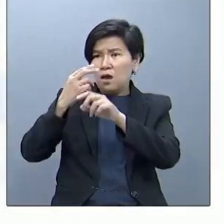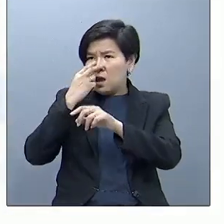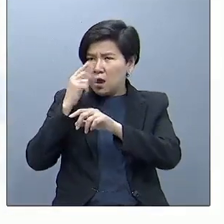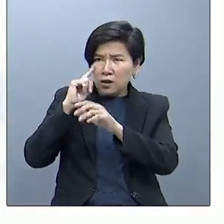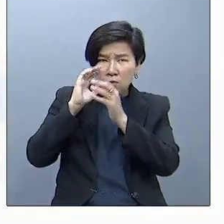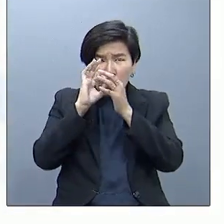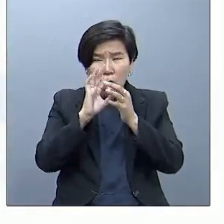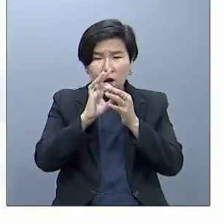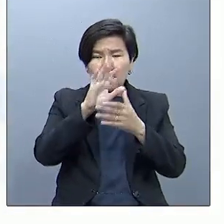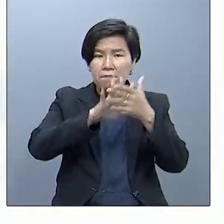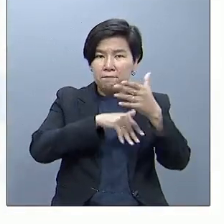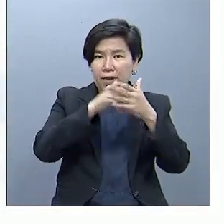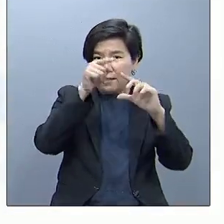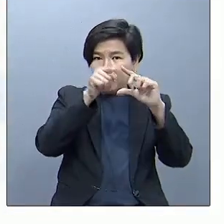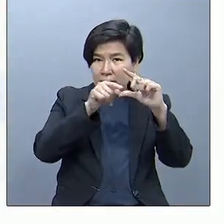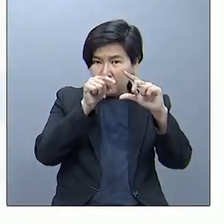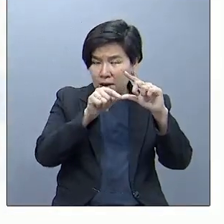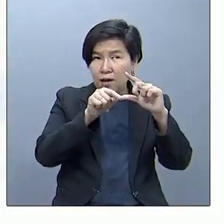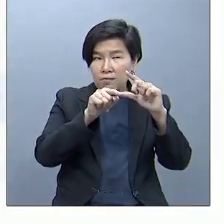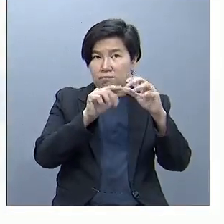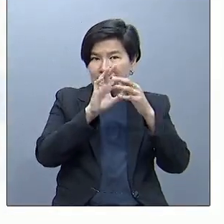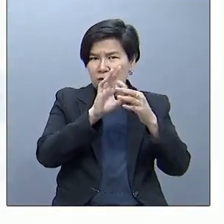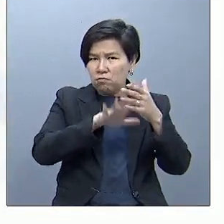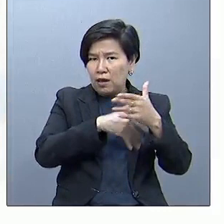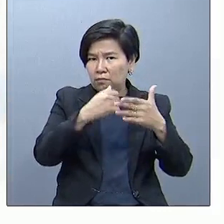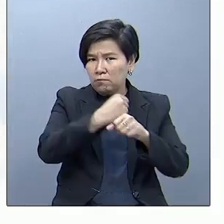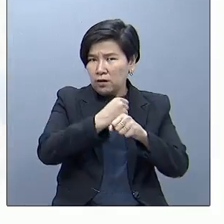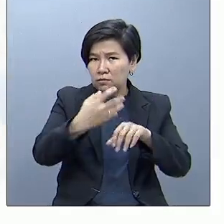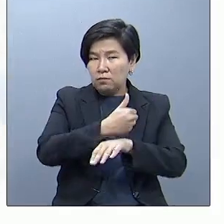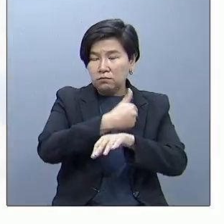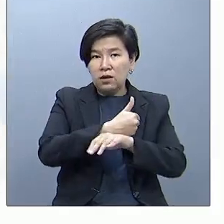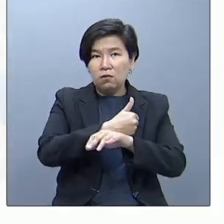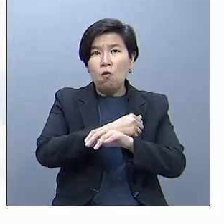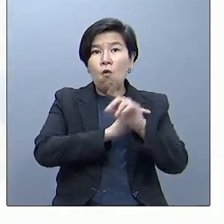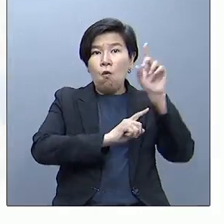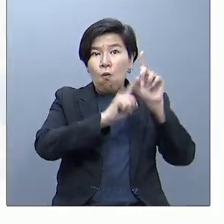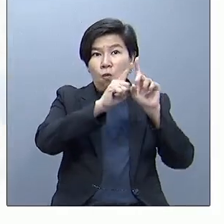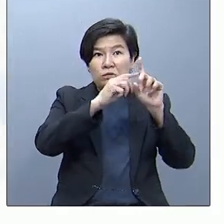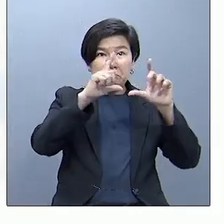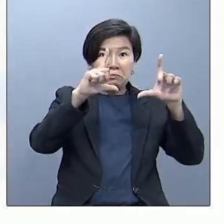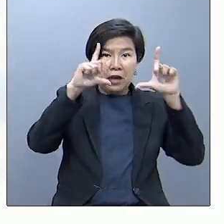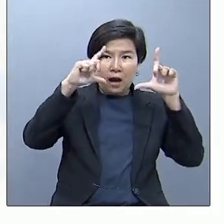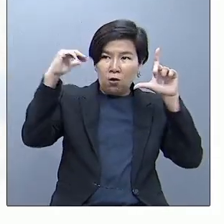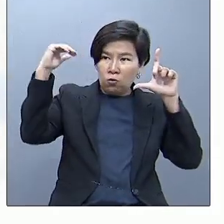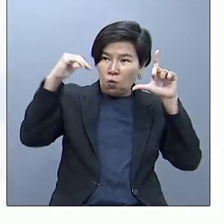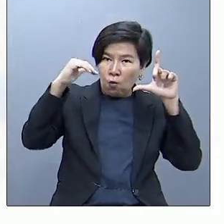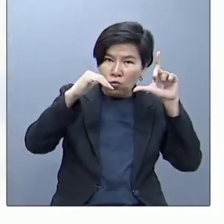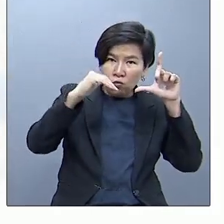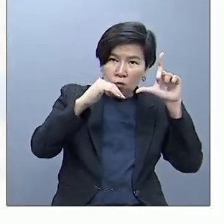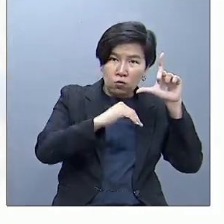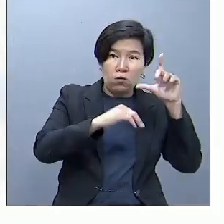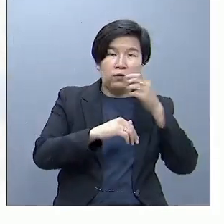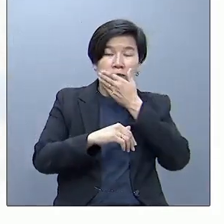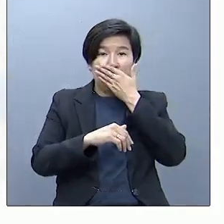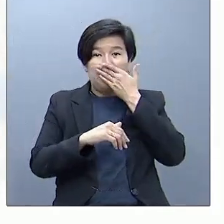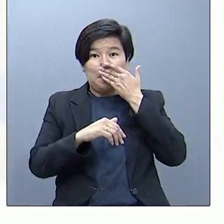บายของเก้าไกลที่จะลดการผูกสังเกตไดวาหนให่ ๆ ที่เกี่ยวข้องมนรวงต่อเนื้องสองก็คือความไมแ่นอนในกพิจ